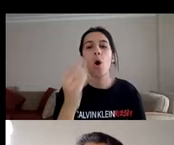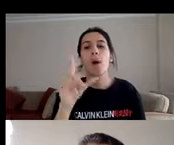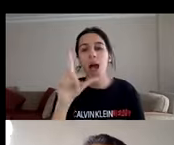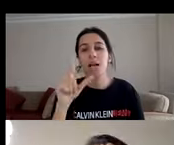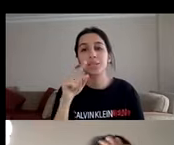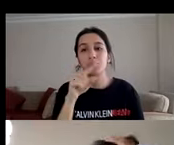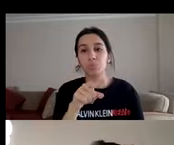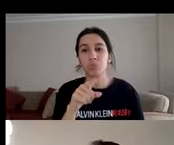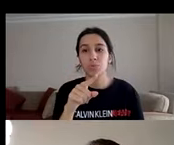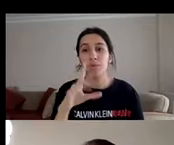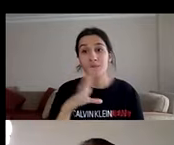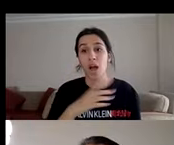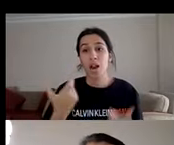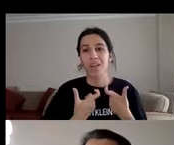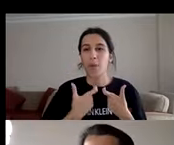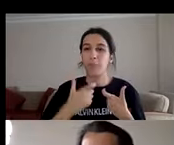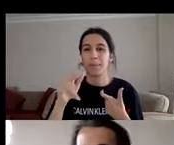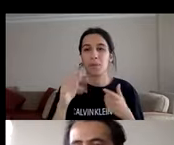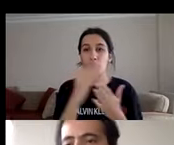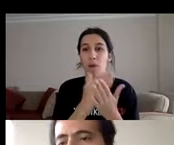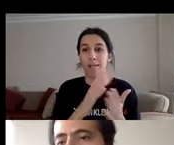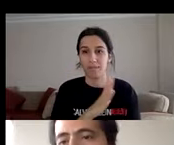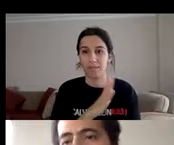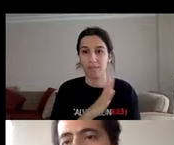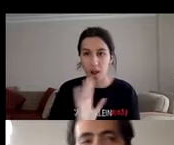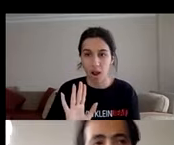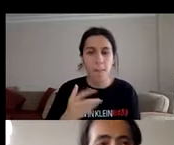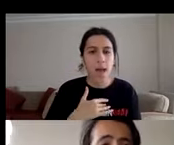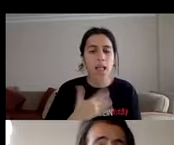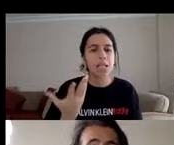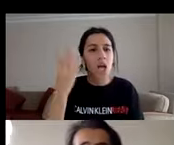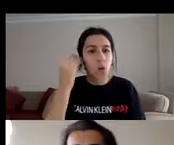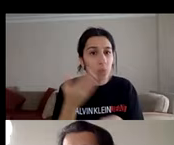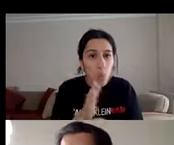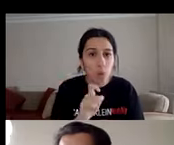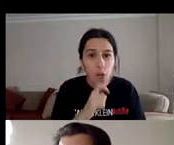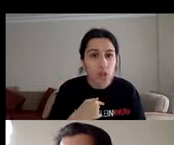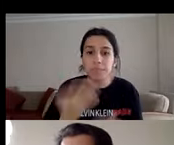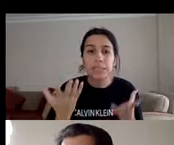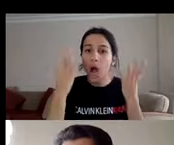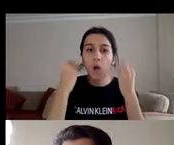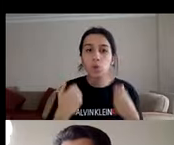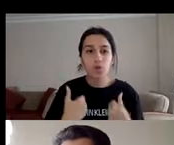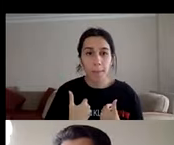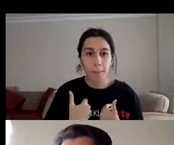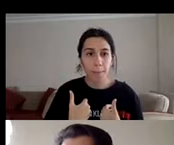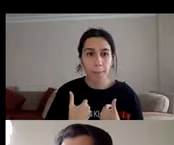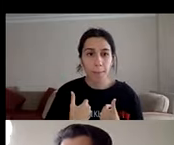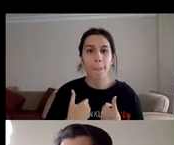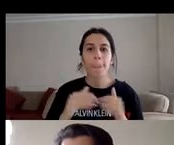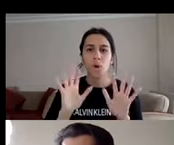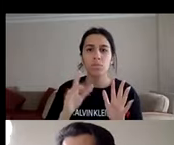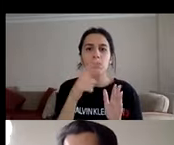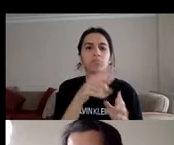var. Peki ben standartlara uygun kontrast sunup sunmadığımı nasıl anlayacağım? Çok güzel bir sürü analiz aracı